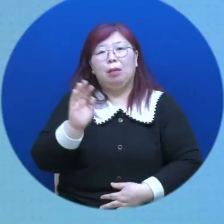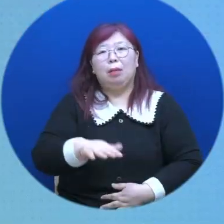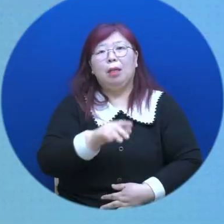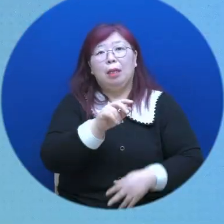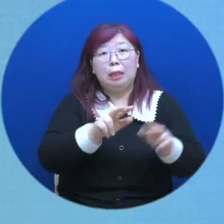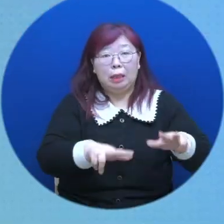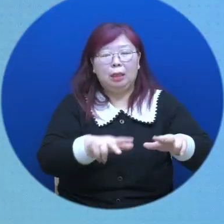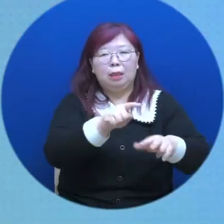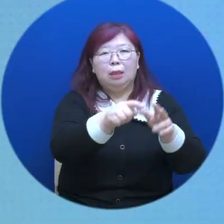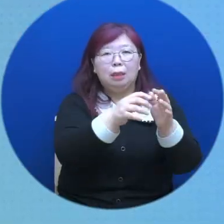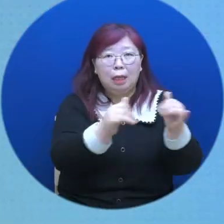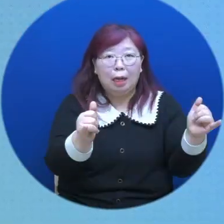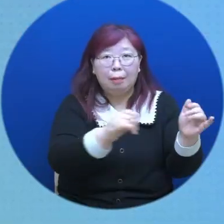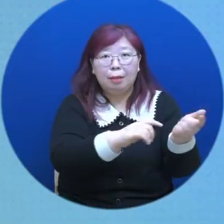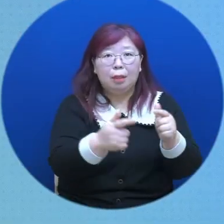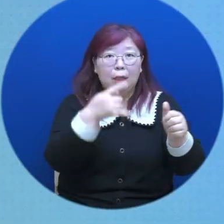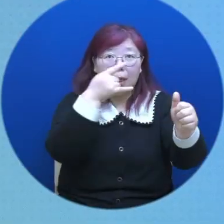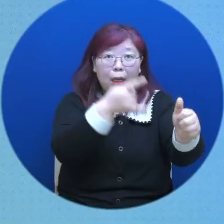그들에게